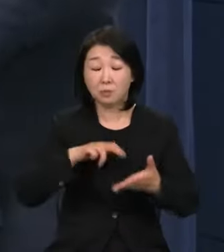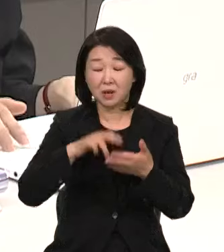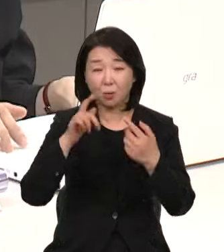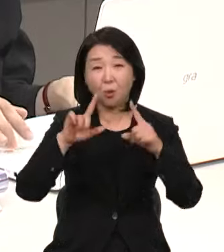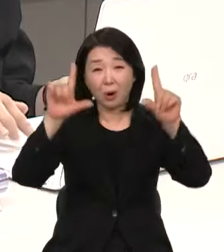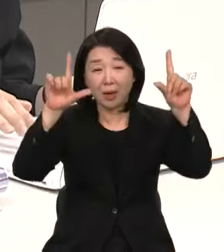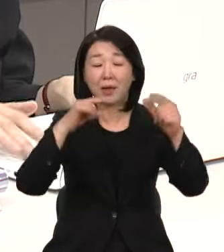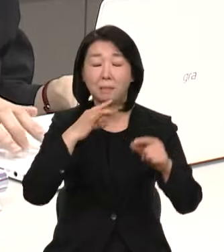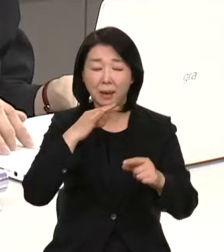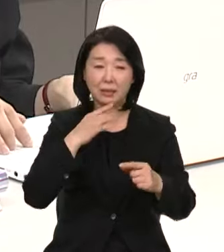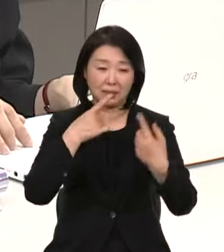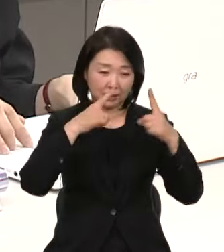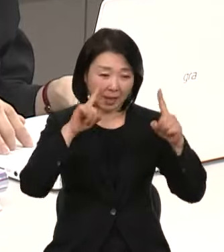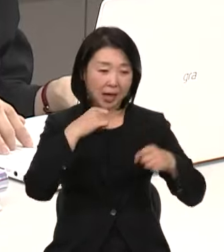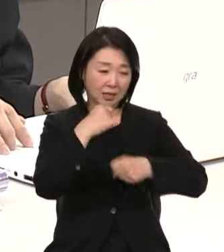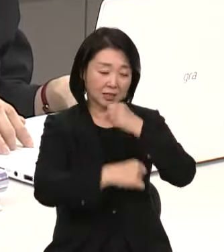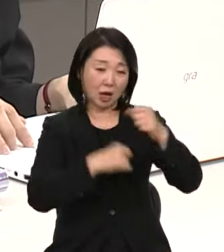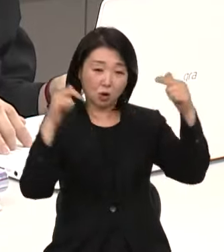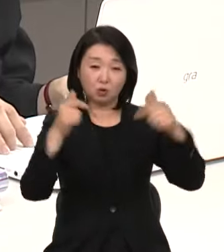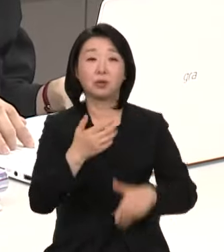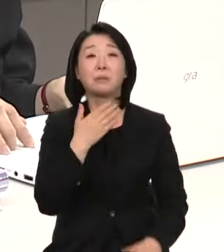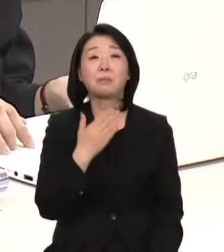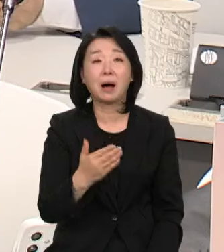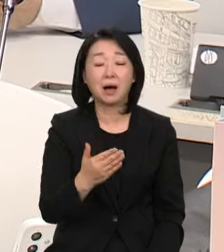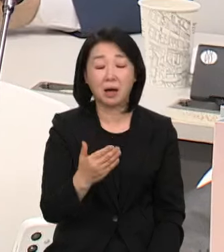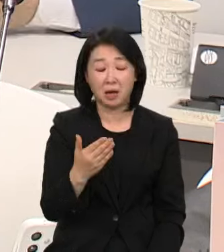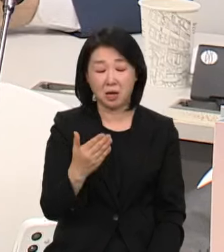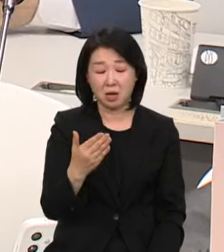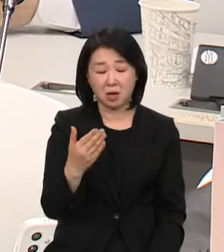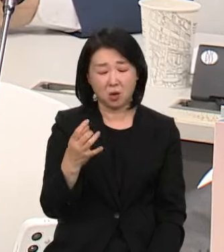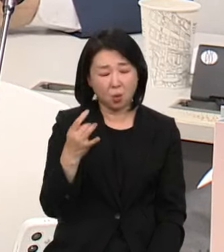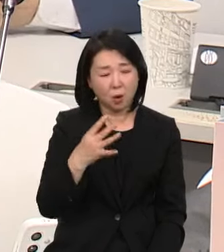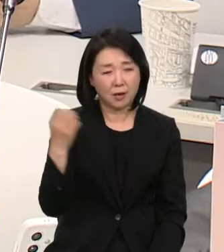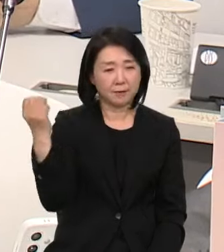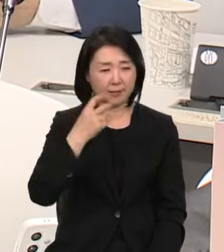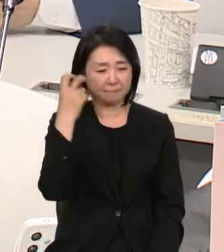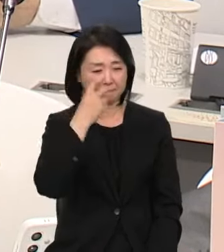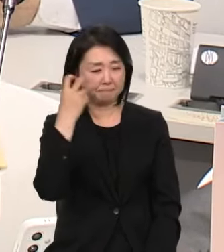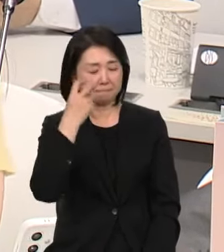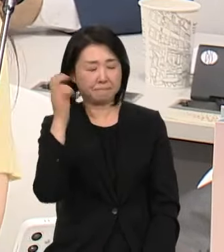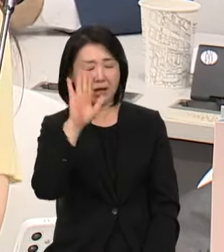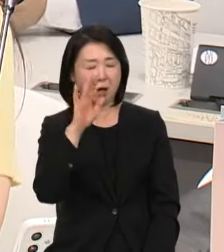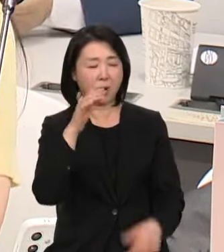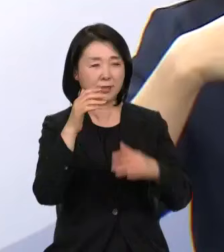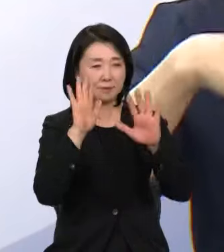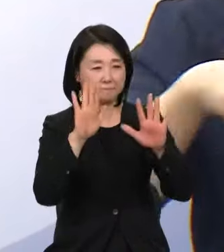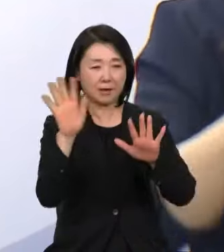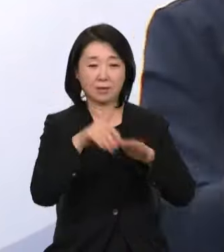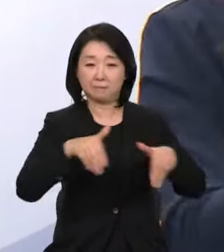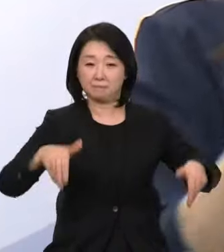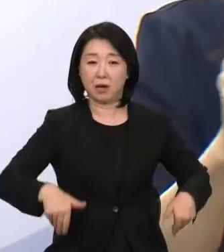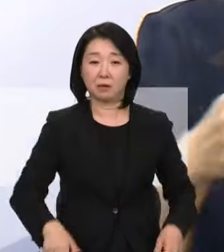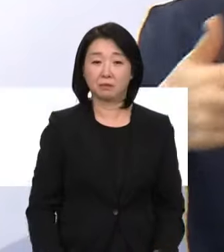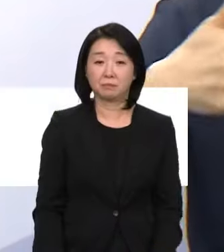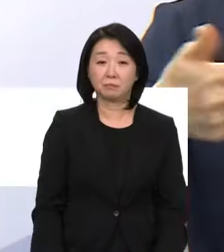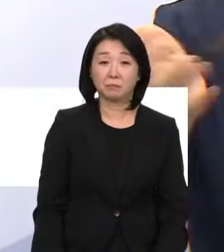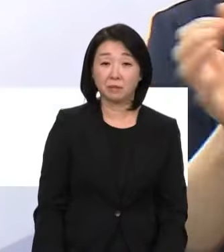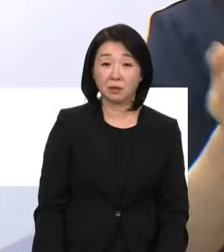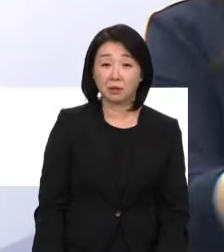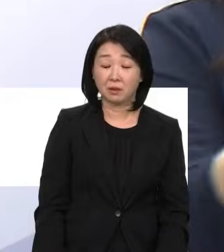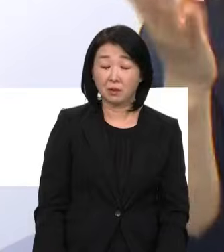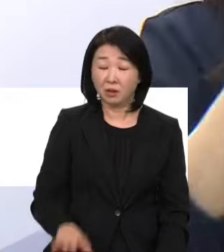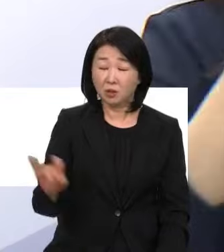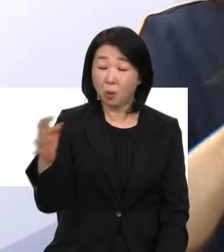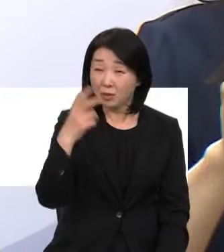대학이 자율로 입학 정원을 줄일 수 있다며 원점에서 재검토하는 방안에는 선을 그었습니다. 원점 재검토 또는